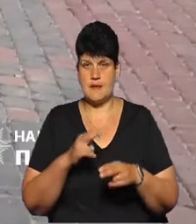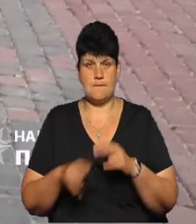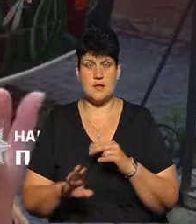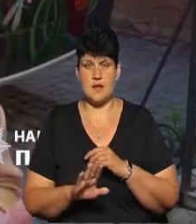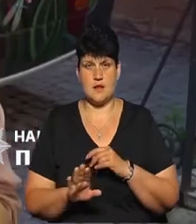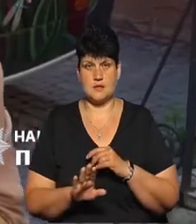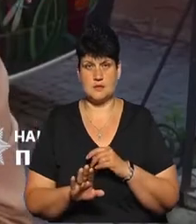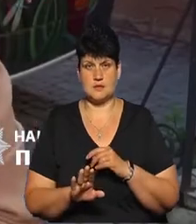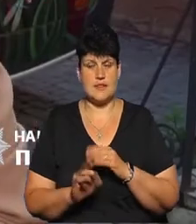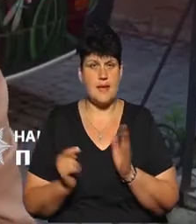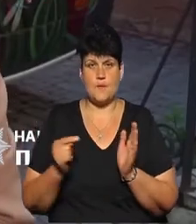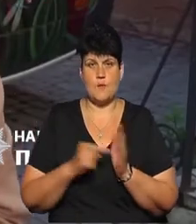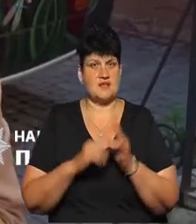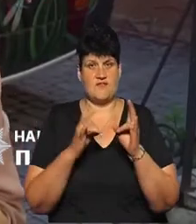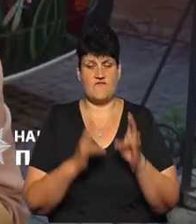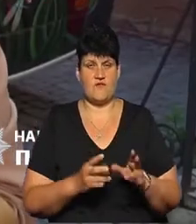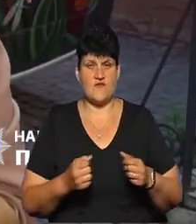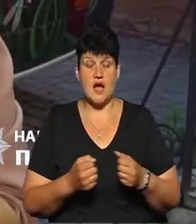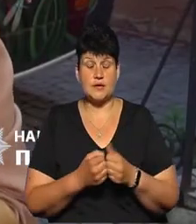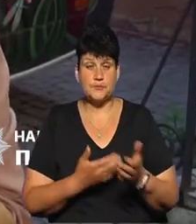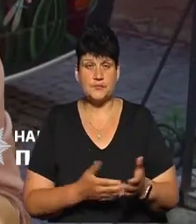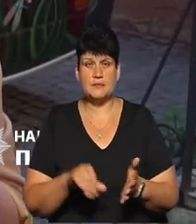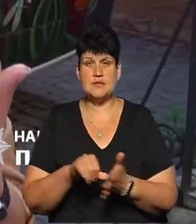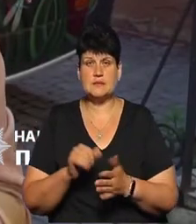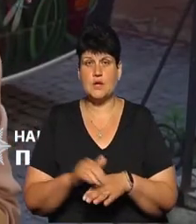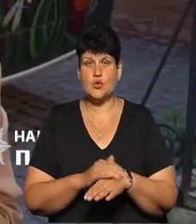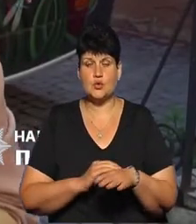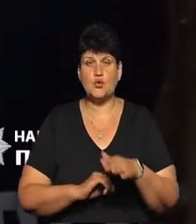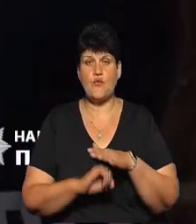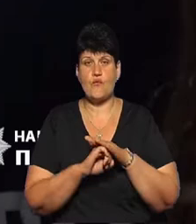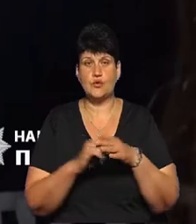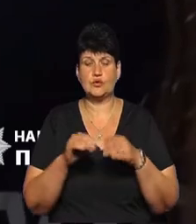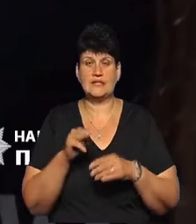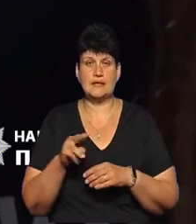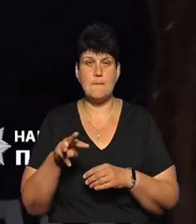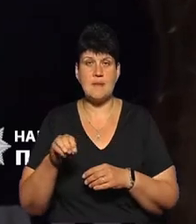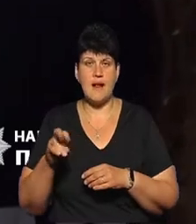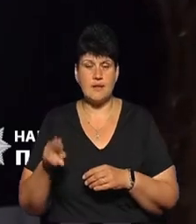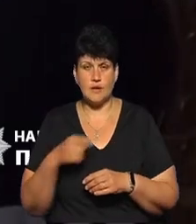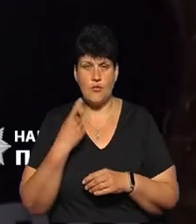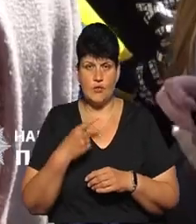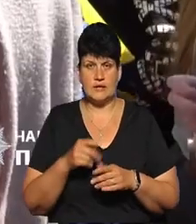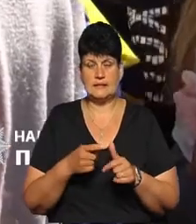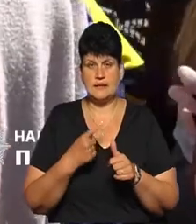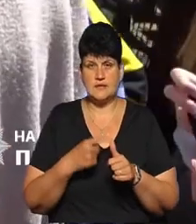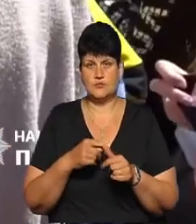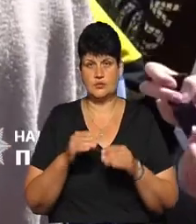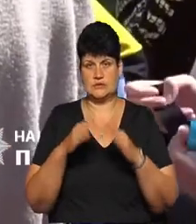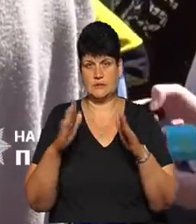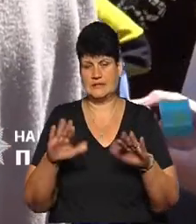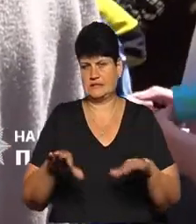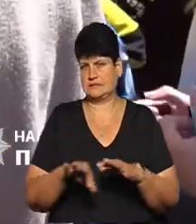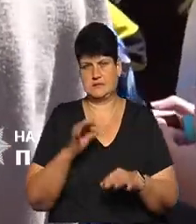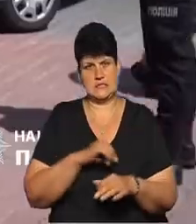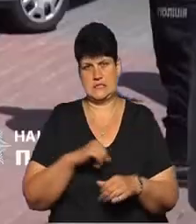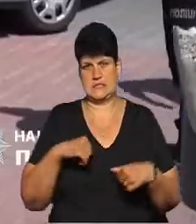попасти в аварію. Представниця благодійного фонду «Розвиток Тернопілля» Тетяна Мельник каже, назву табору діти обрали самі. Це «Glory to Ukraine»,